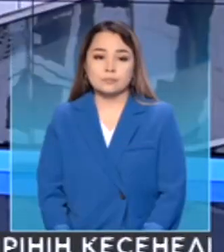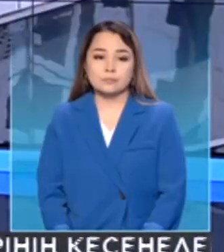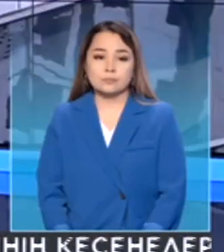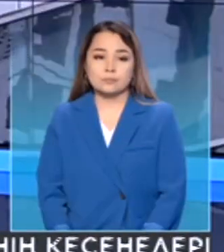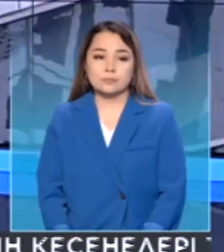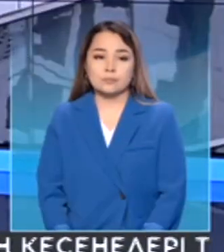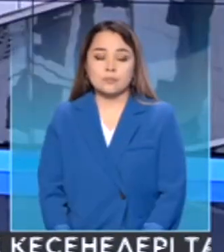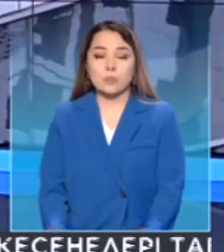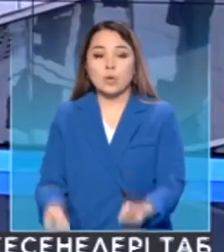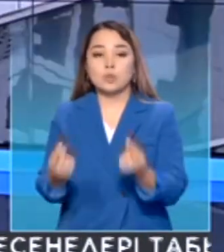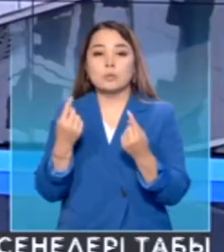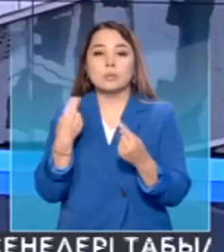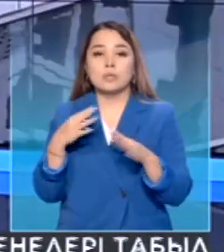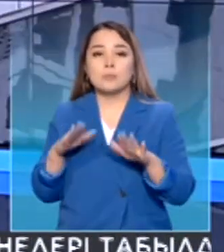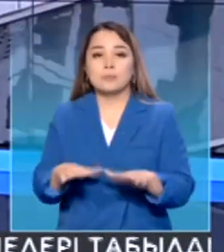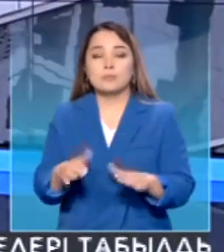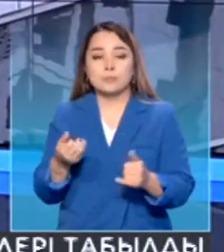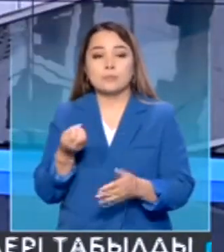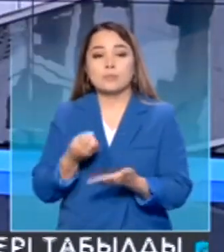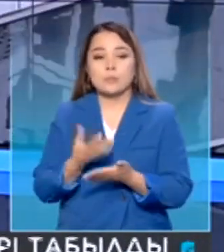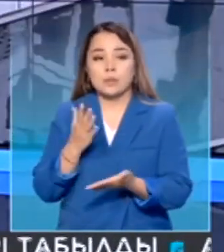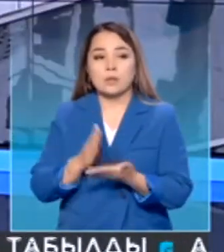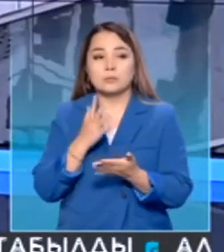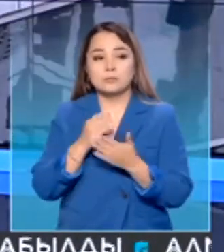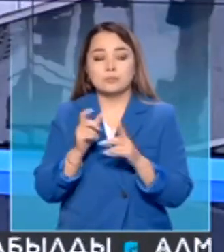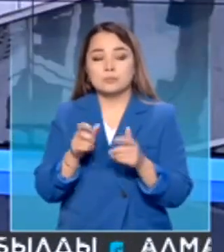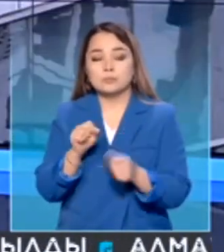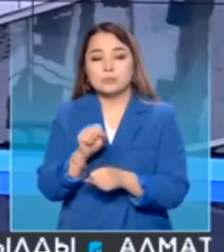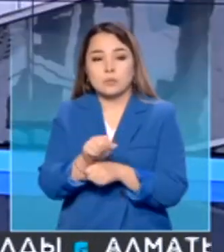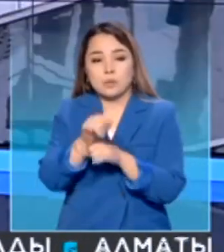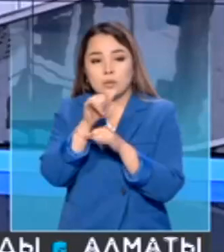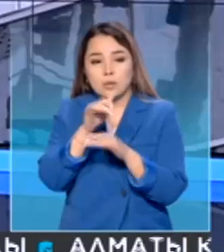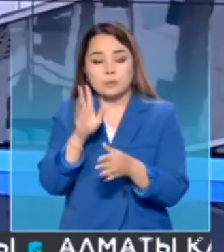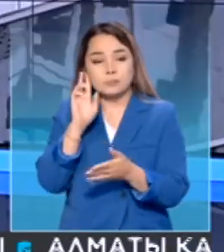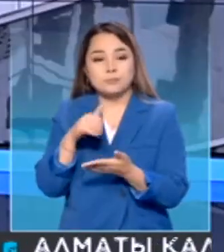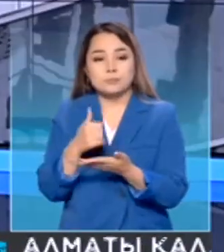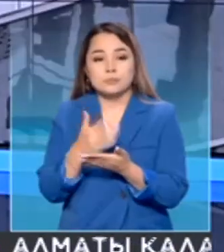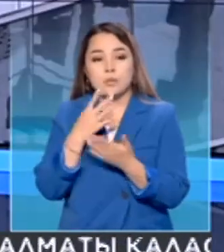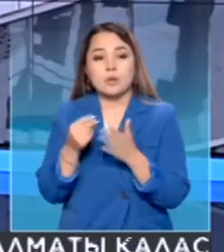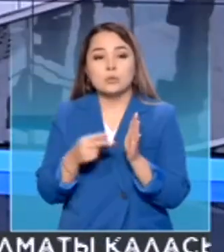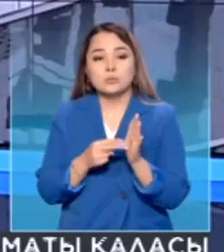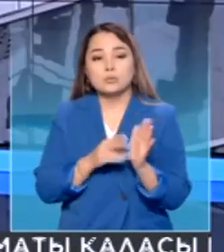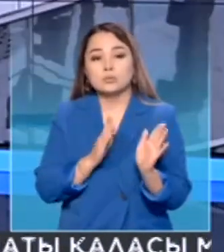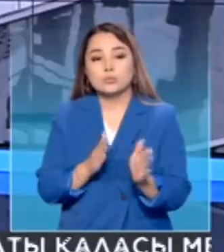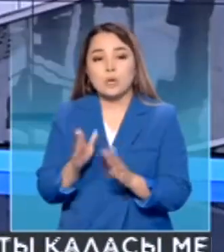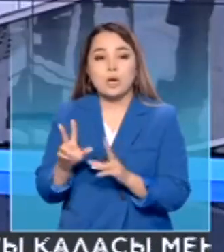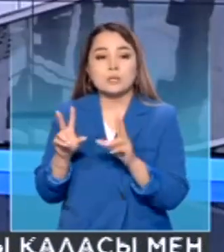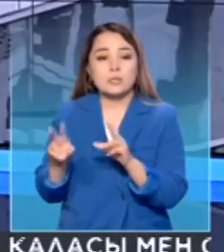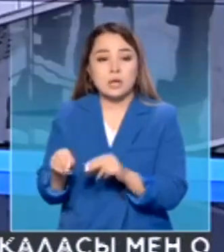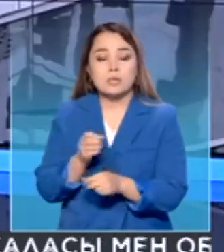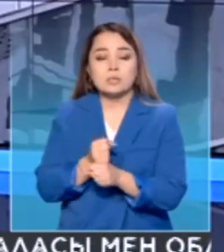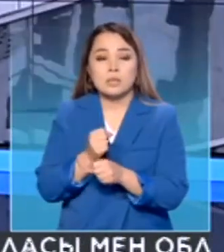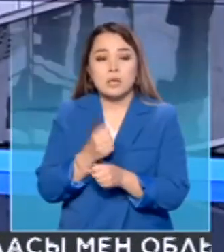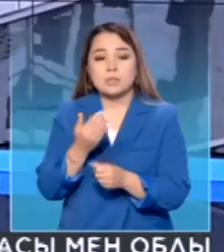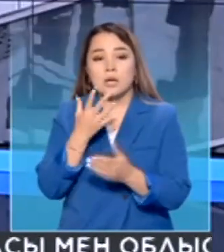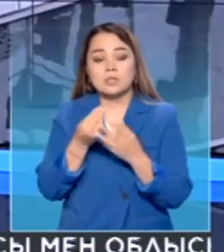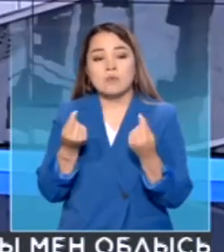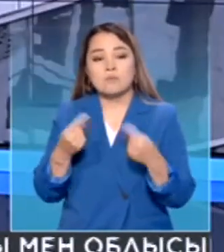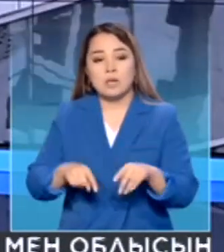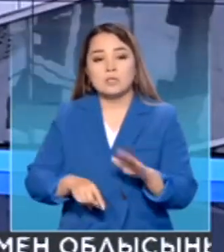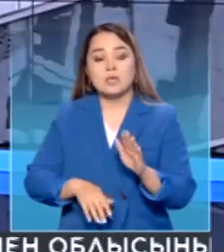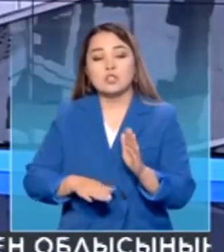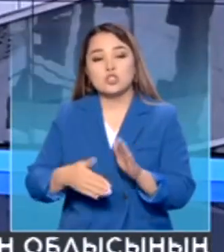Ал Ұлыбританияда қымбатшылықты ауыздықтау мүмкін болмай тұр. Биліктегілер бағаны тұрақтандыруға уәде еткенмен инфляция